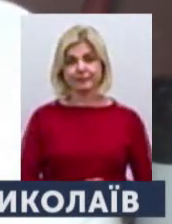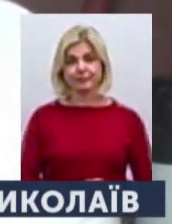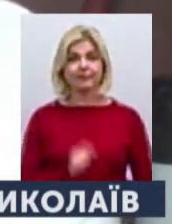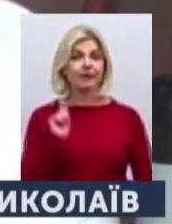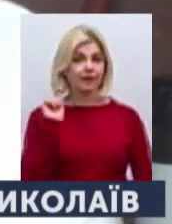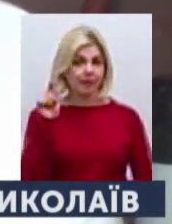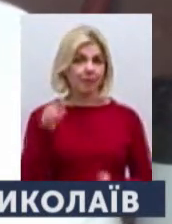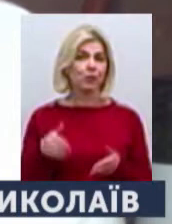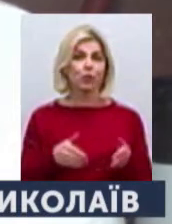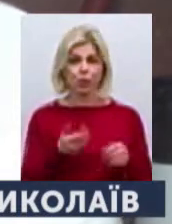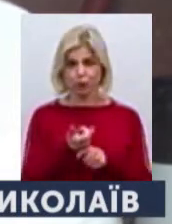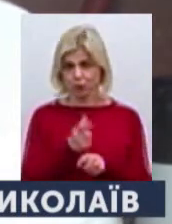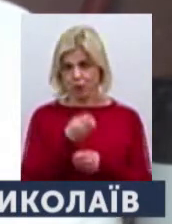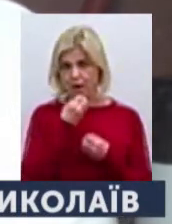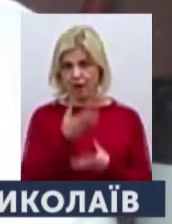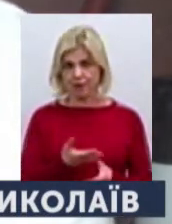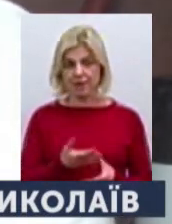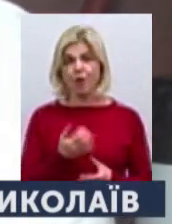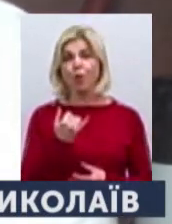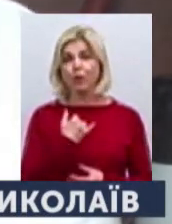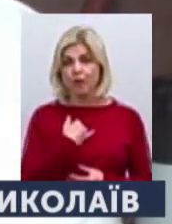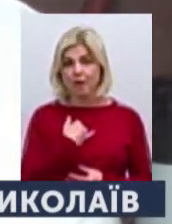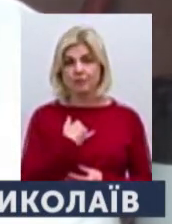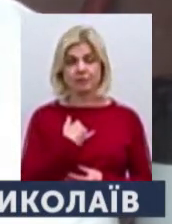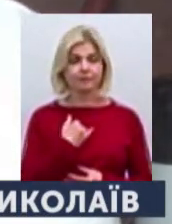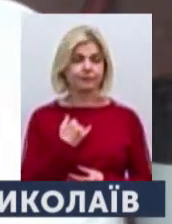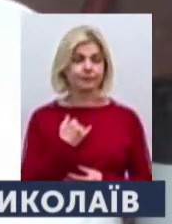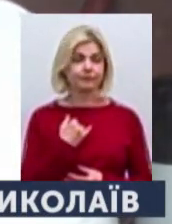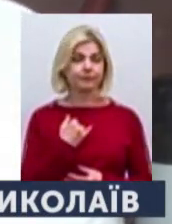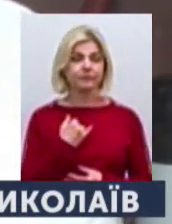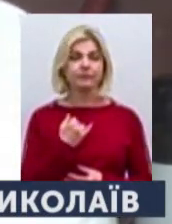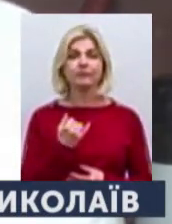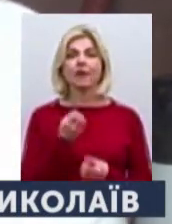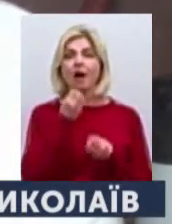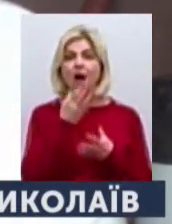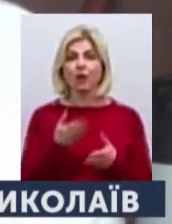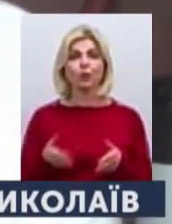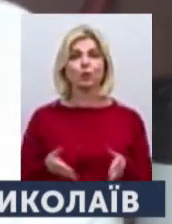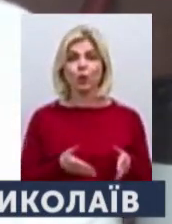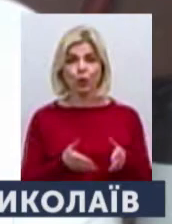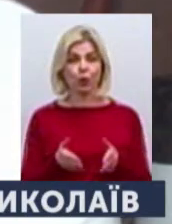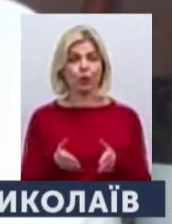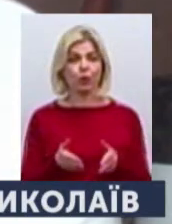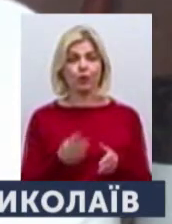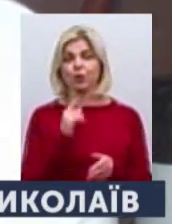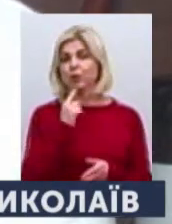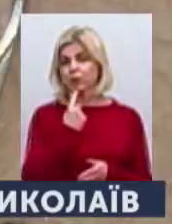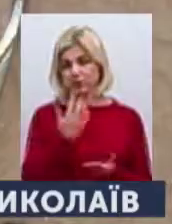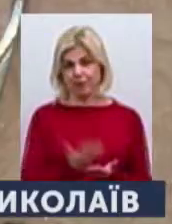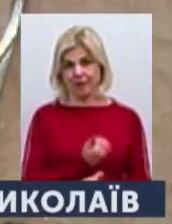Там дороги дуже гарні. А у нас гарну дорогу трудно